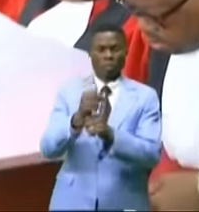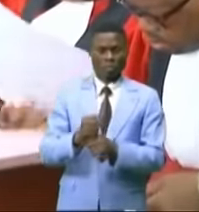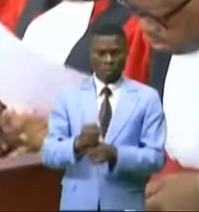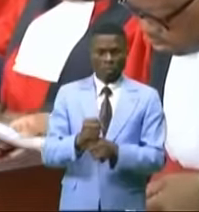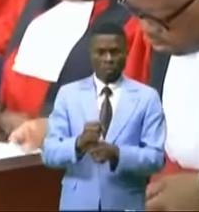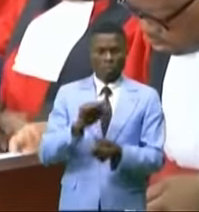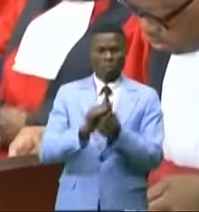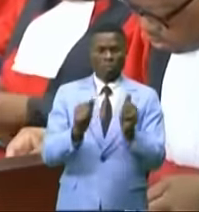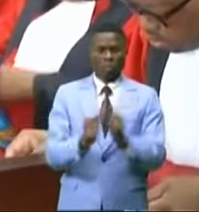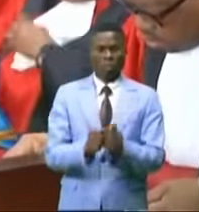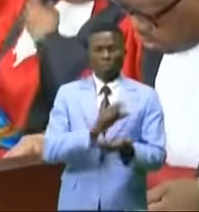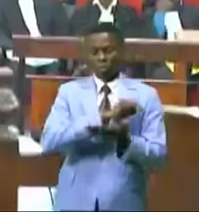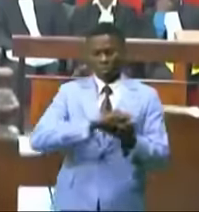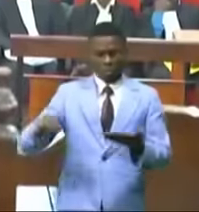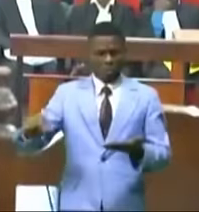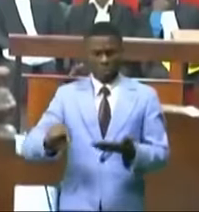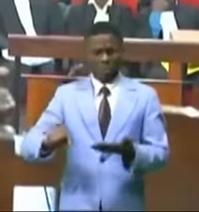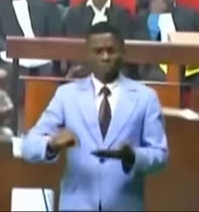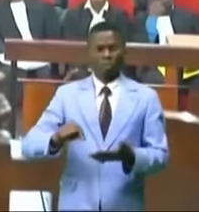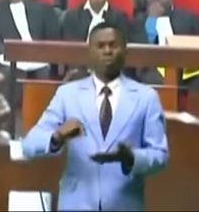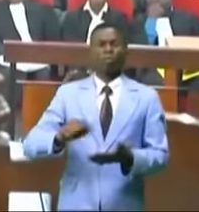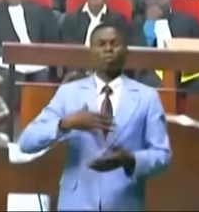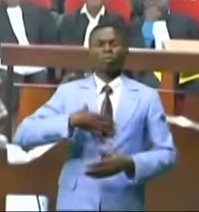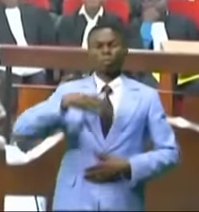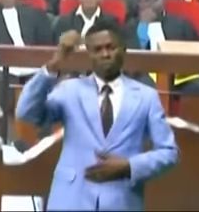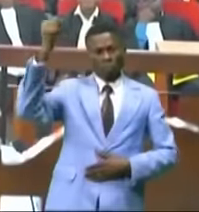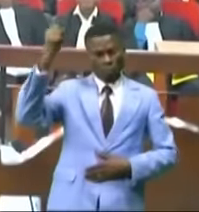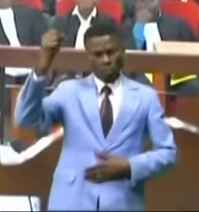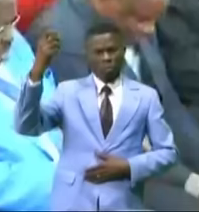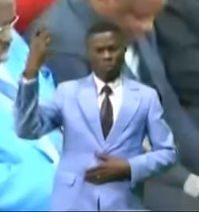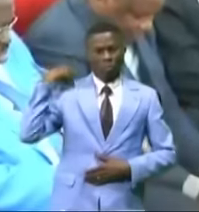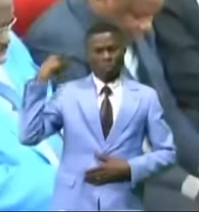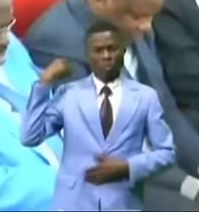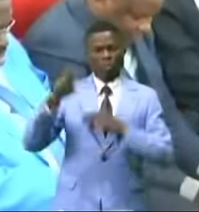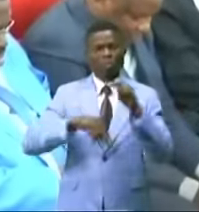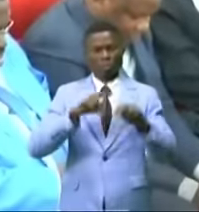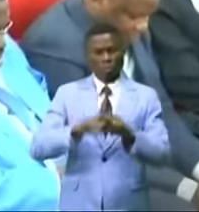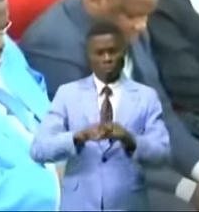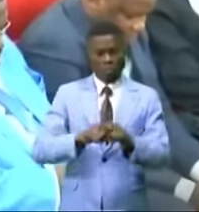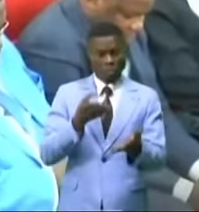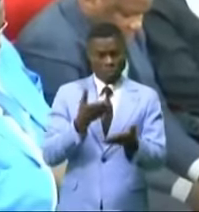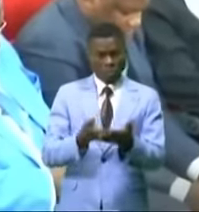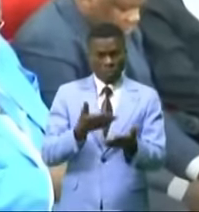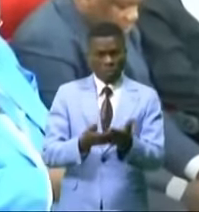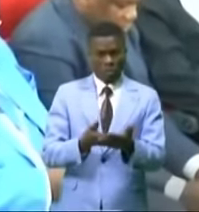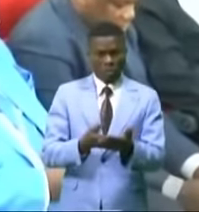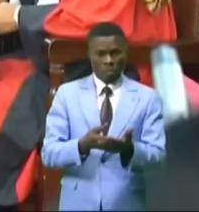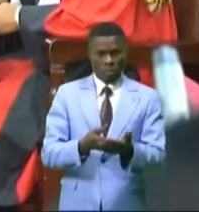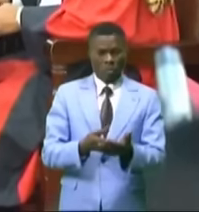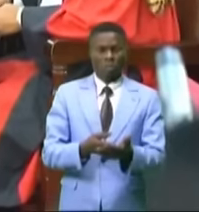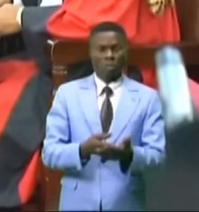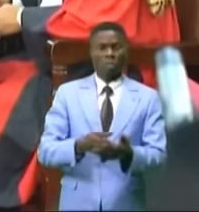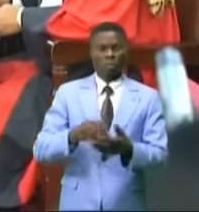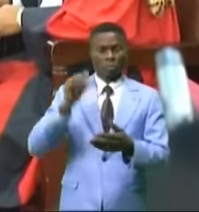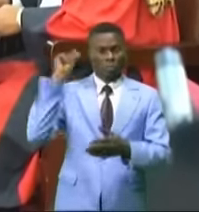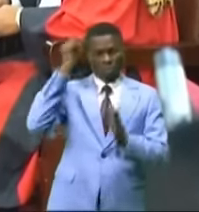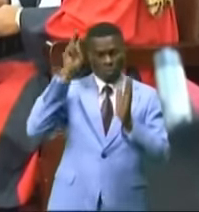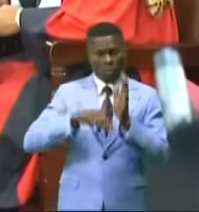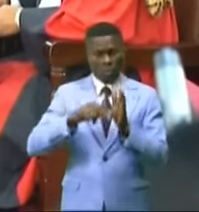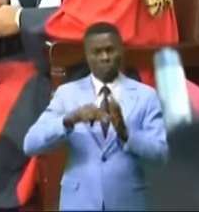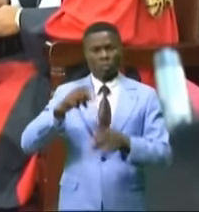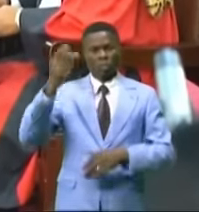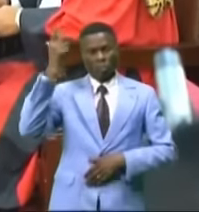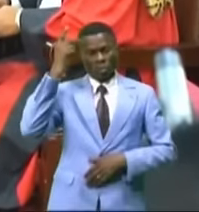l'affaire de l'annulation des voix des candidats à la députation nationale, parmi lesquels Jean-Tini Ngoubila, Évariste